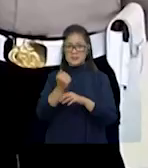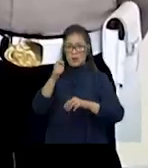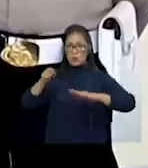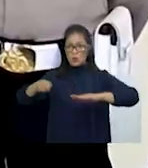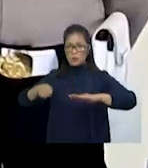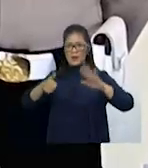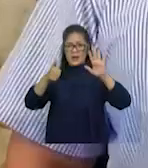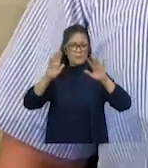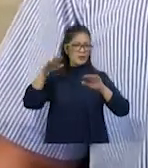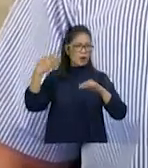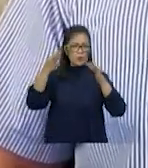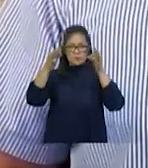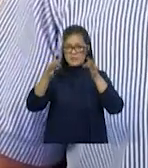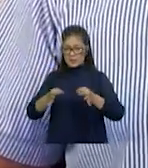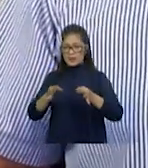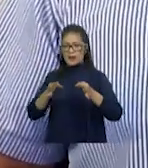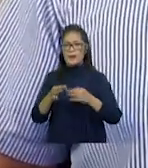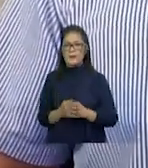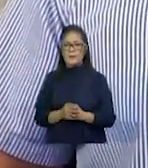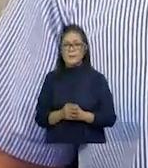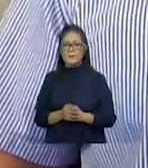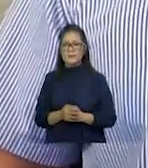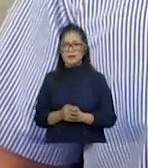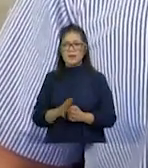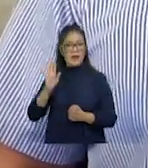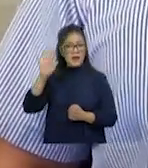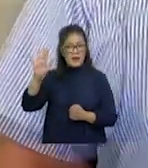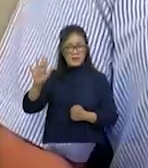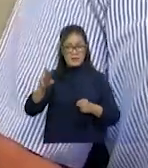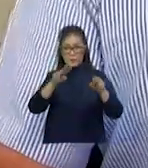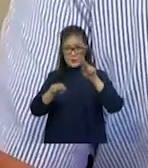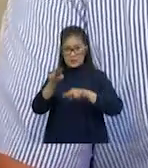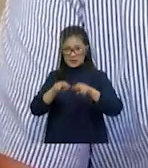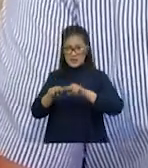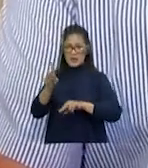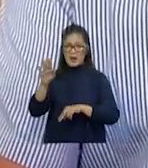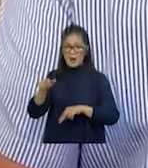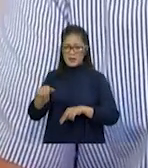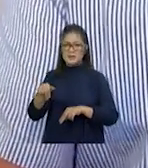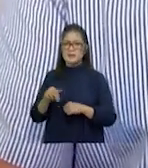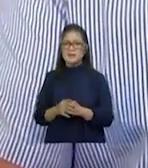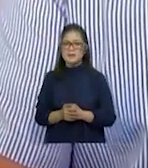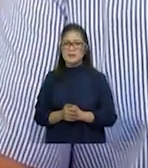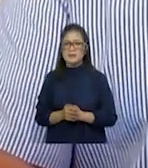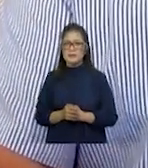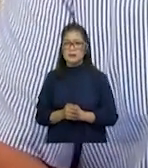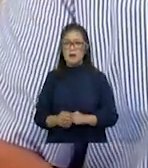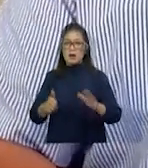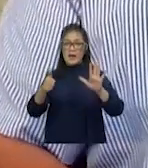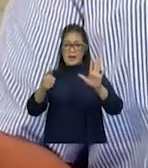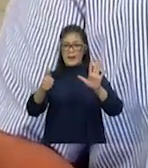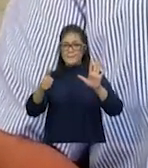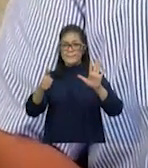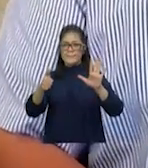tahun penjara. Sementara satu tersangka nanti akan dilakukan pendalaman lebih lanjut. Ancamannya adalah 6 tahun, maksimal